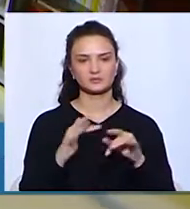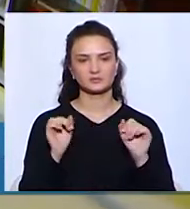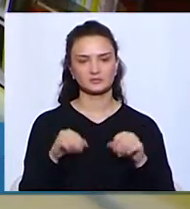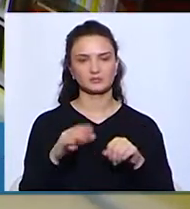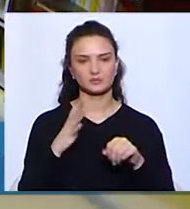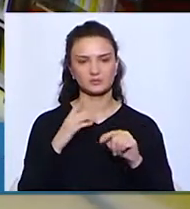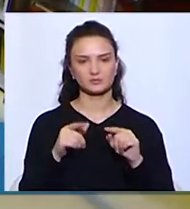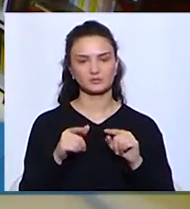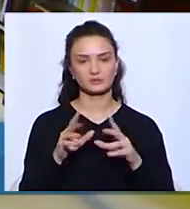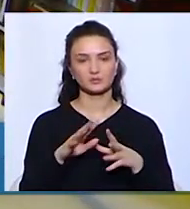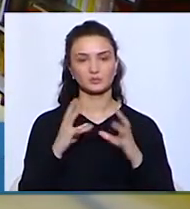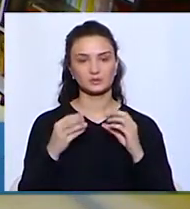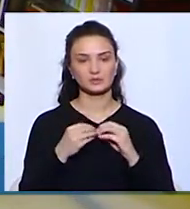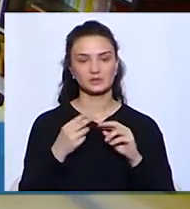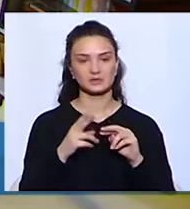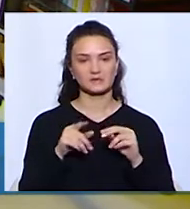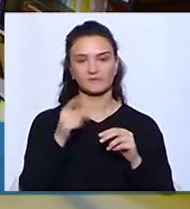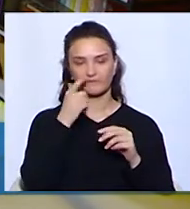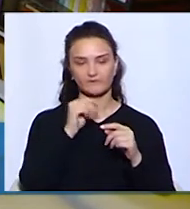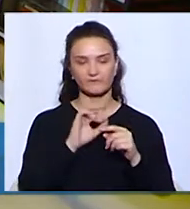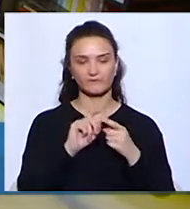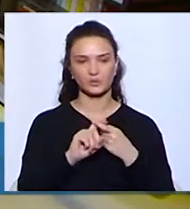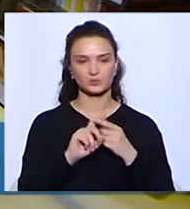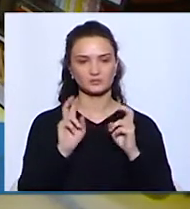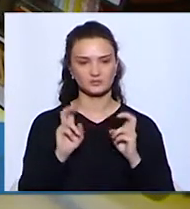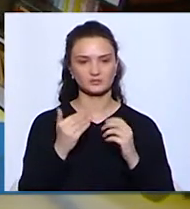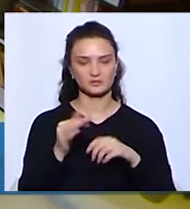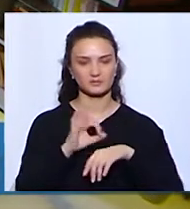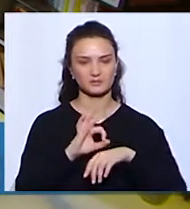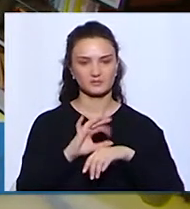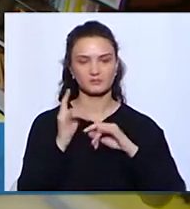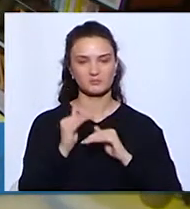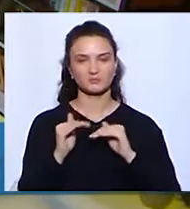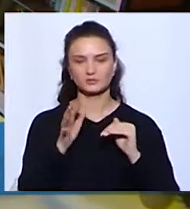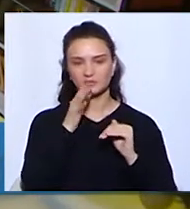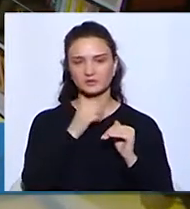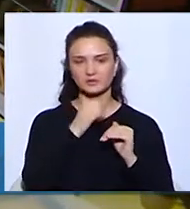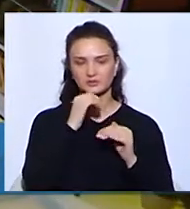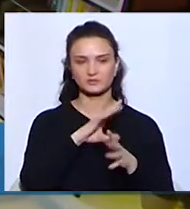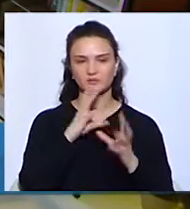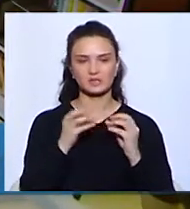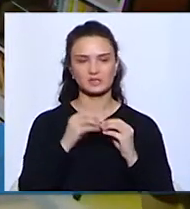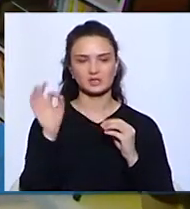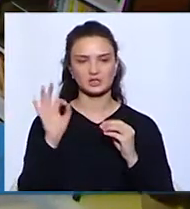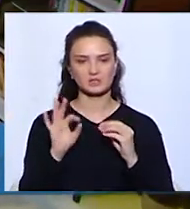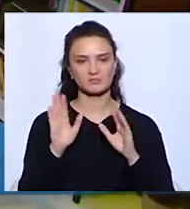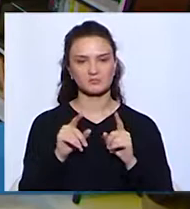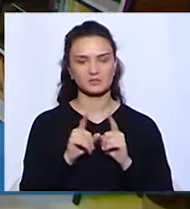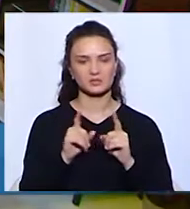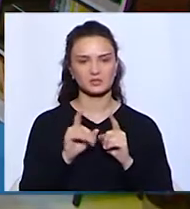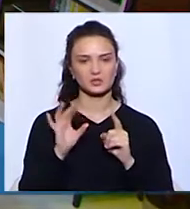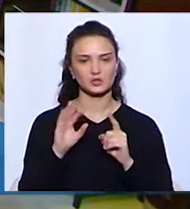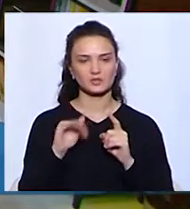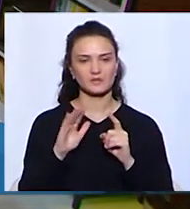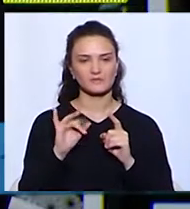შეგხვდეს. ძირითადად ეს არის მაინც ვირუსული დიარეები და ბავშვთა ასაკში ყველაზე ხშირად მაინც ეს არის